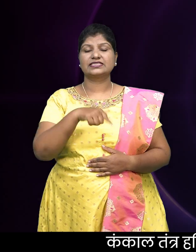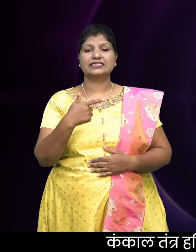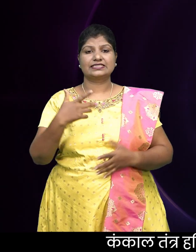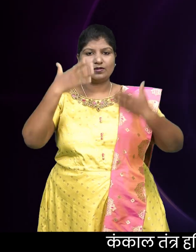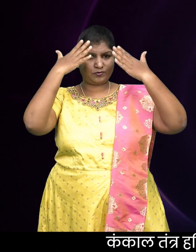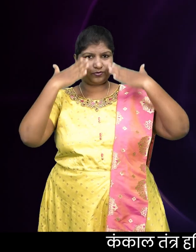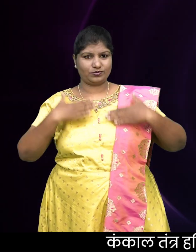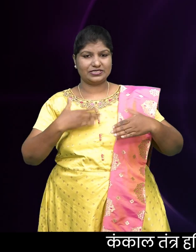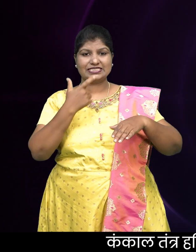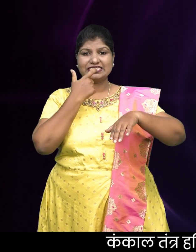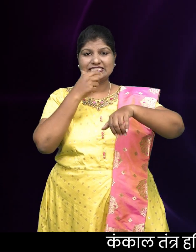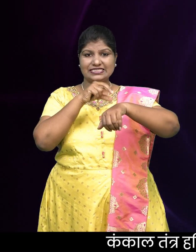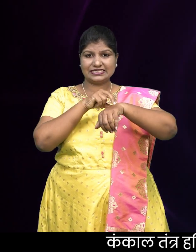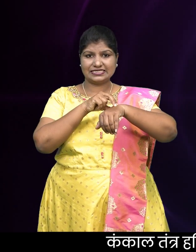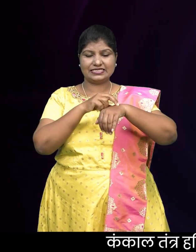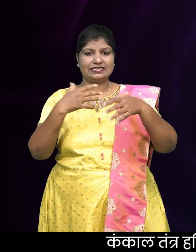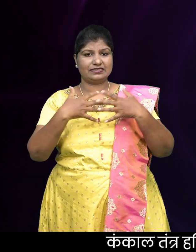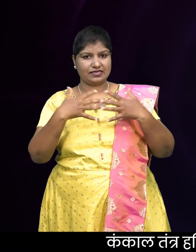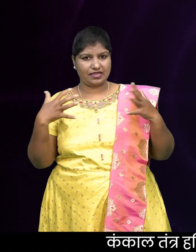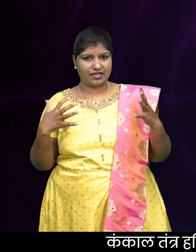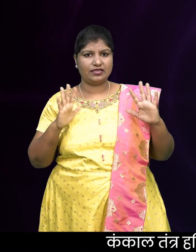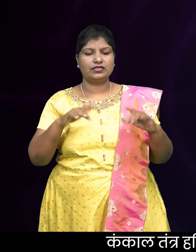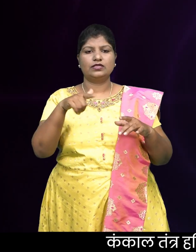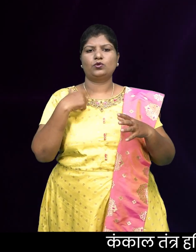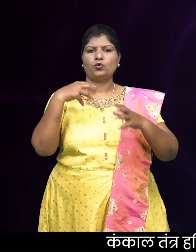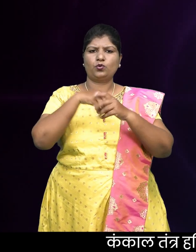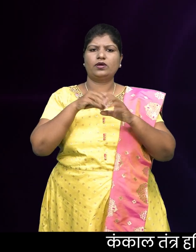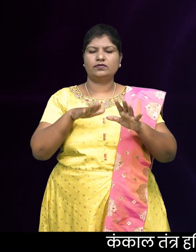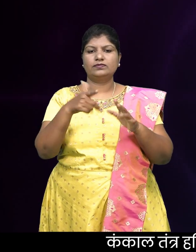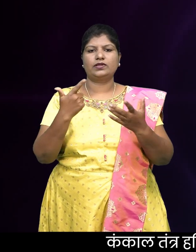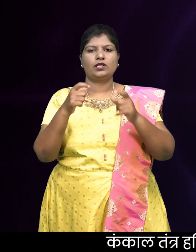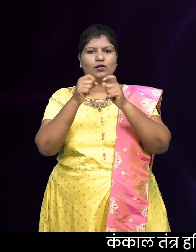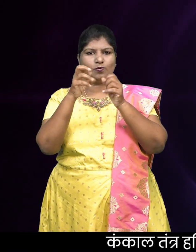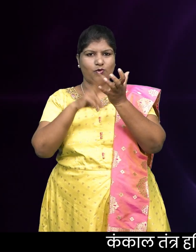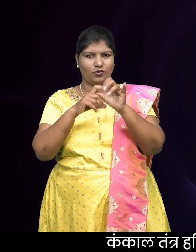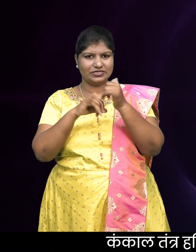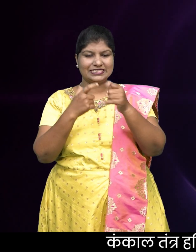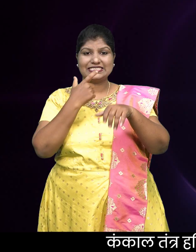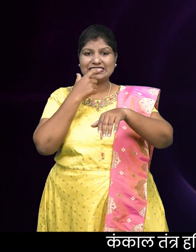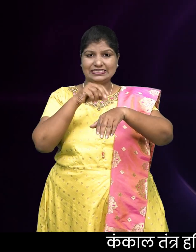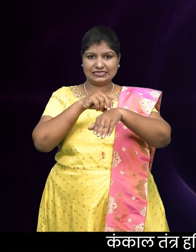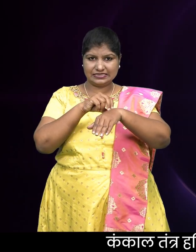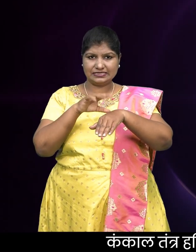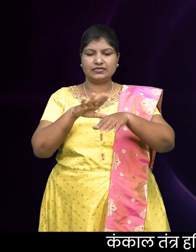कंकाल तंत्र हड्डियों और संबंधित संरचनाओं से बना होता है